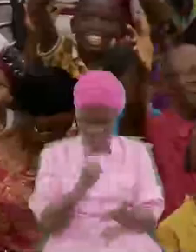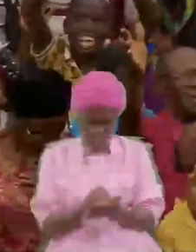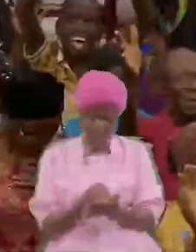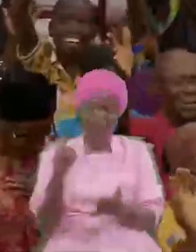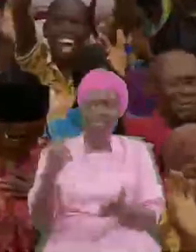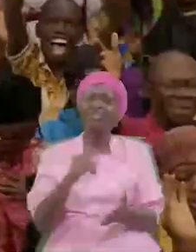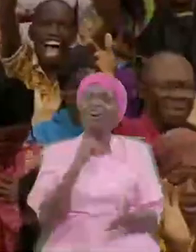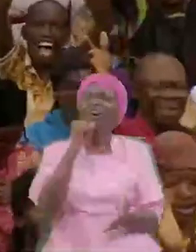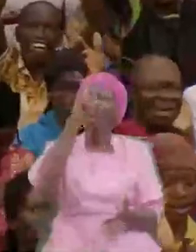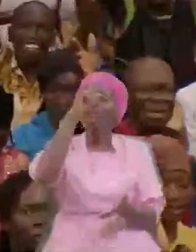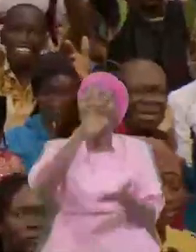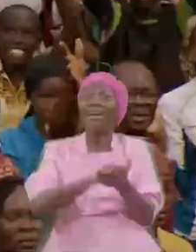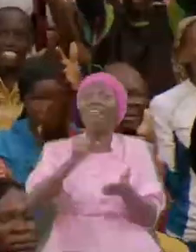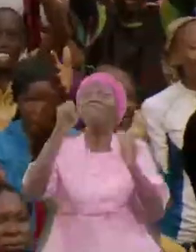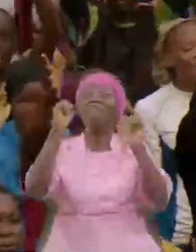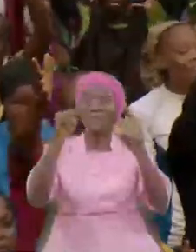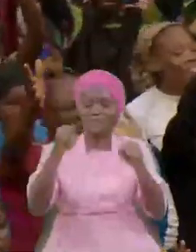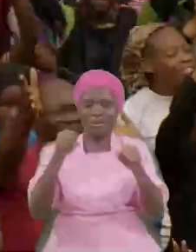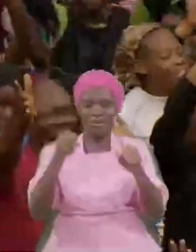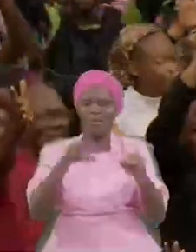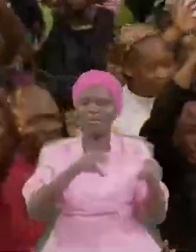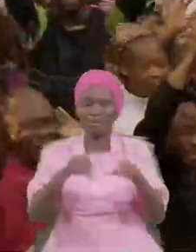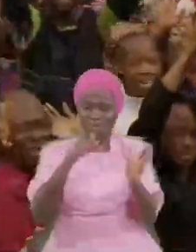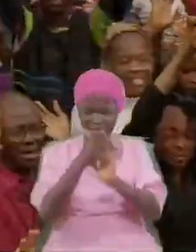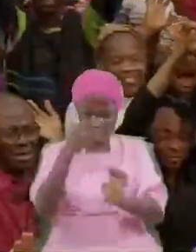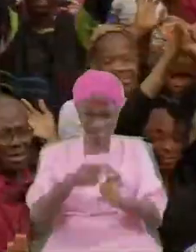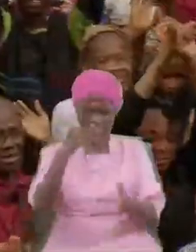Réalise l'incroyable. Fais